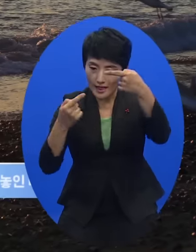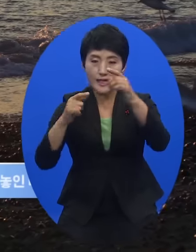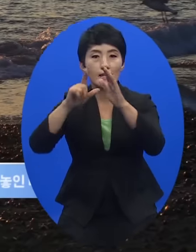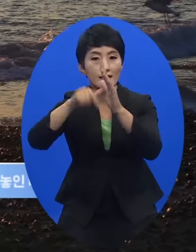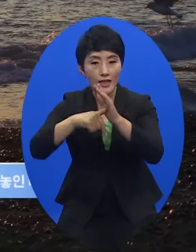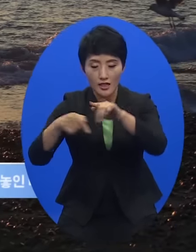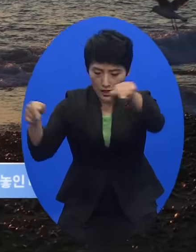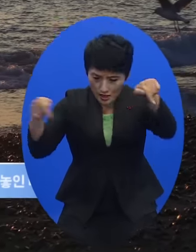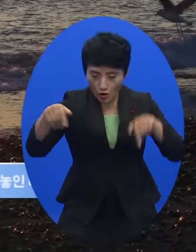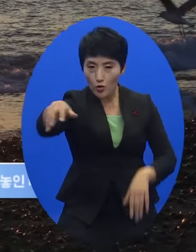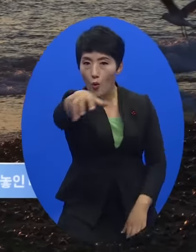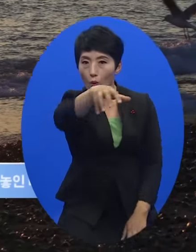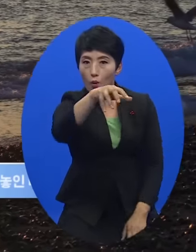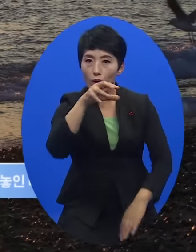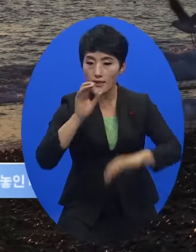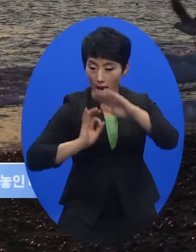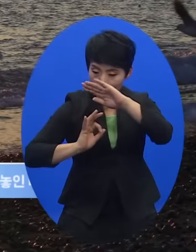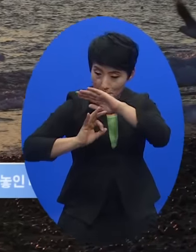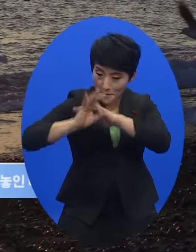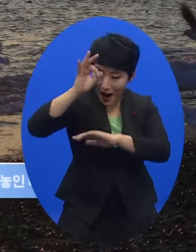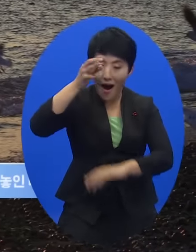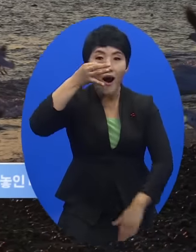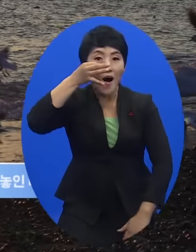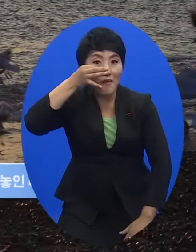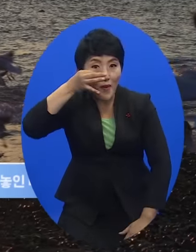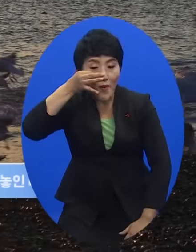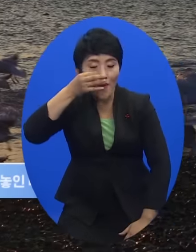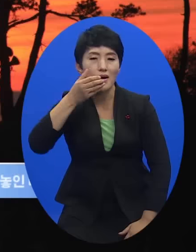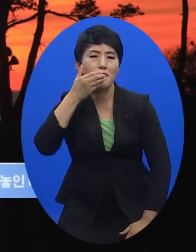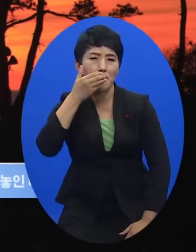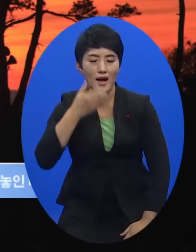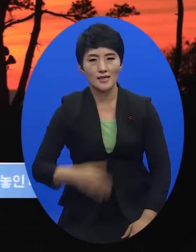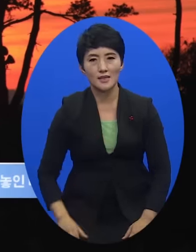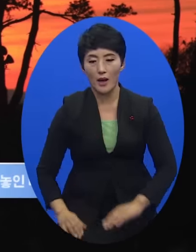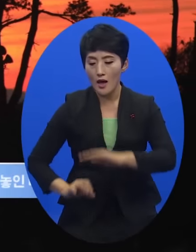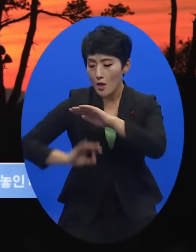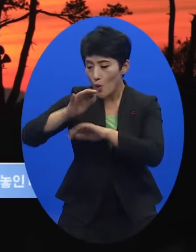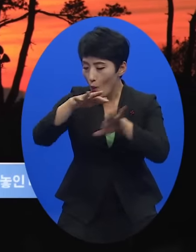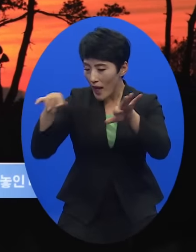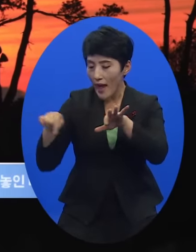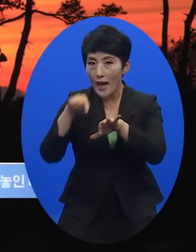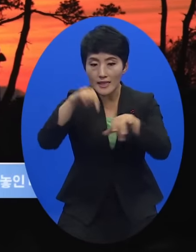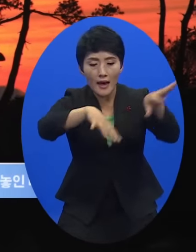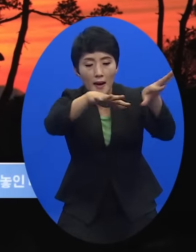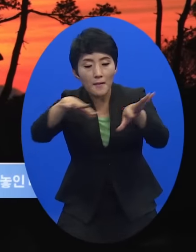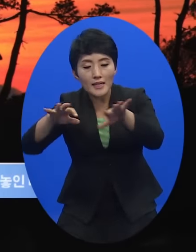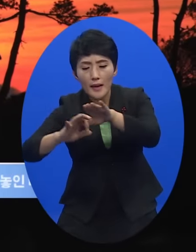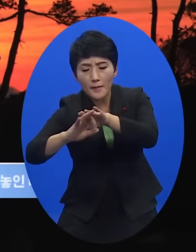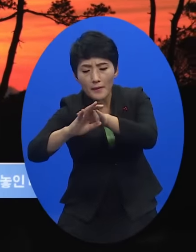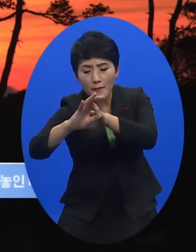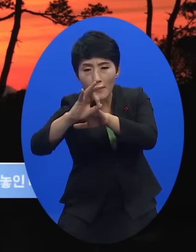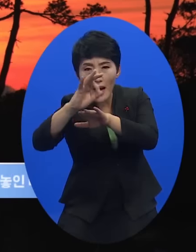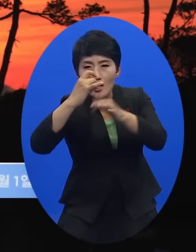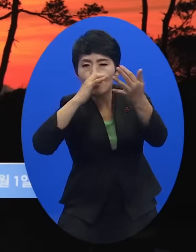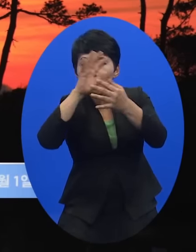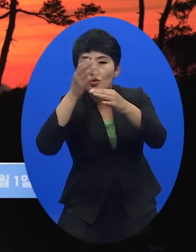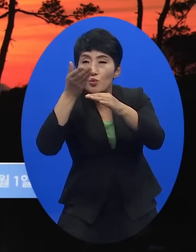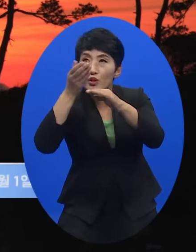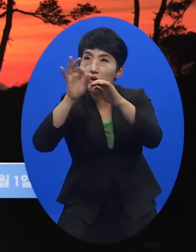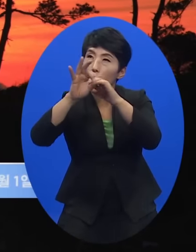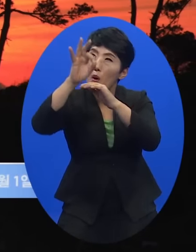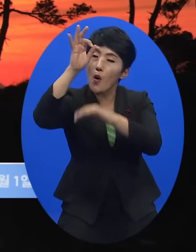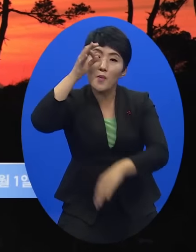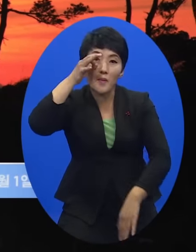1일에는 전국 대부분 지역에서 해가 뜨는 모습을 볼 수 있겠지만 동해안은 수평선 위에 놓인 다소 두꺼운 구름 위로 볼